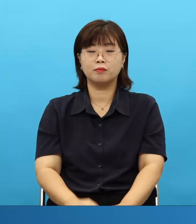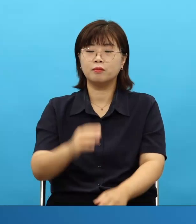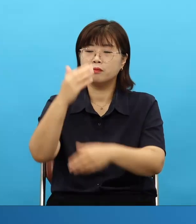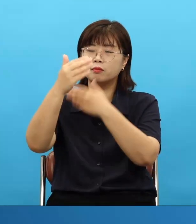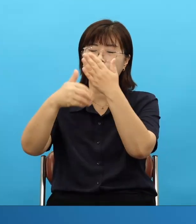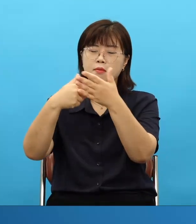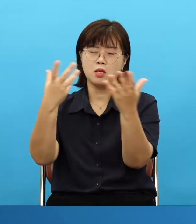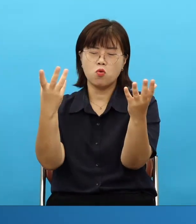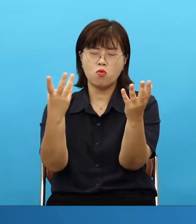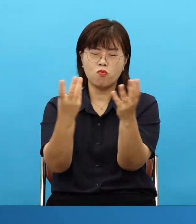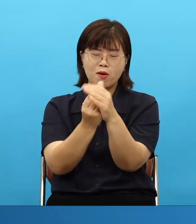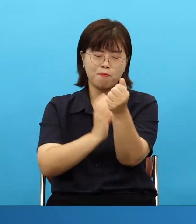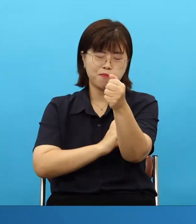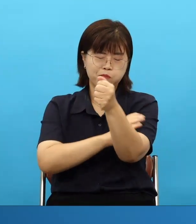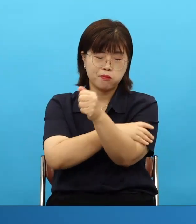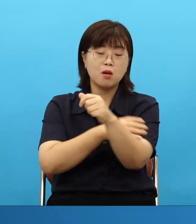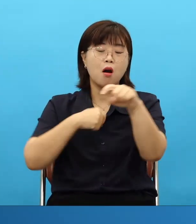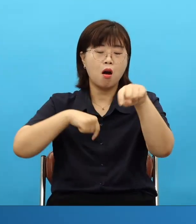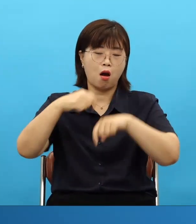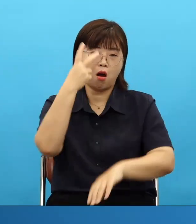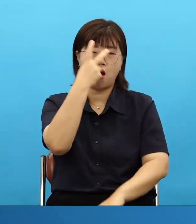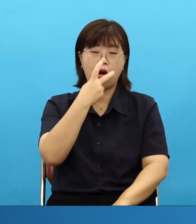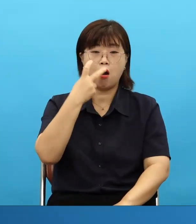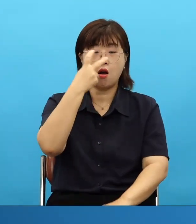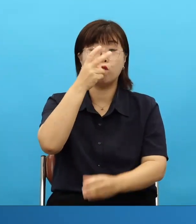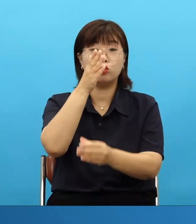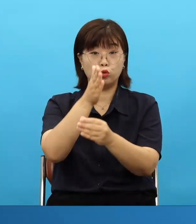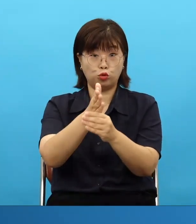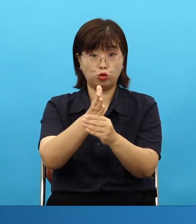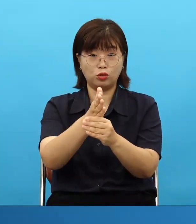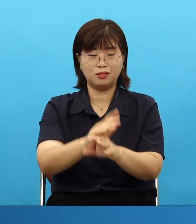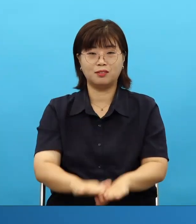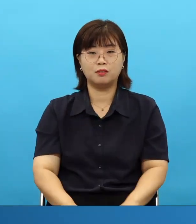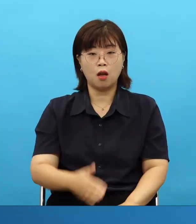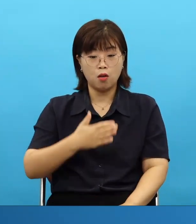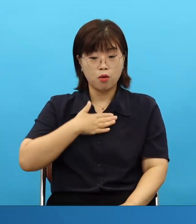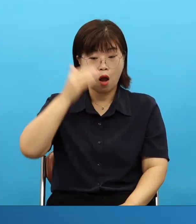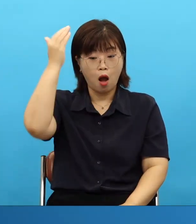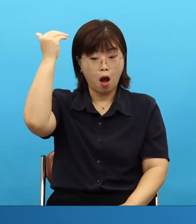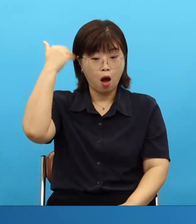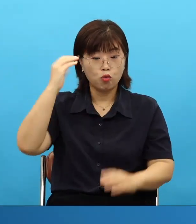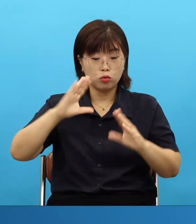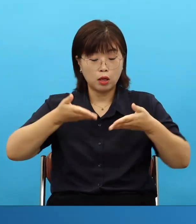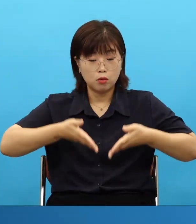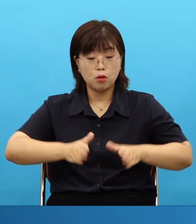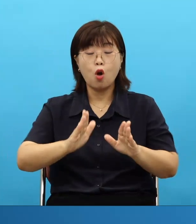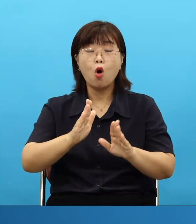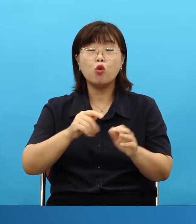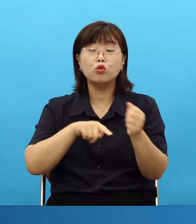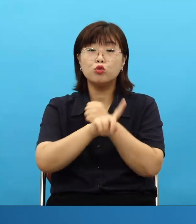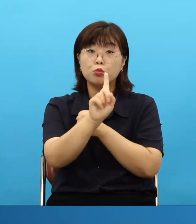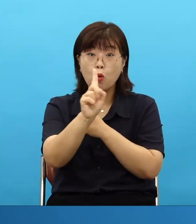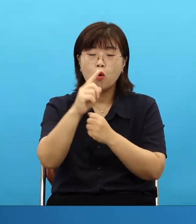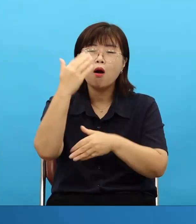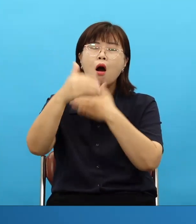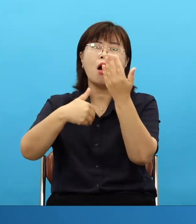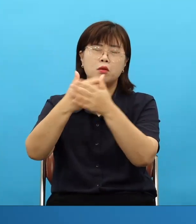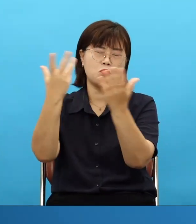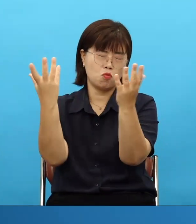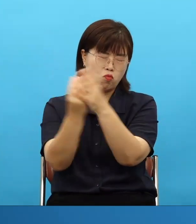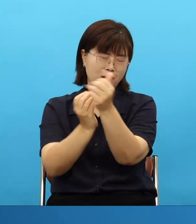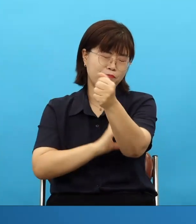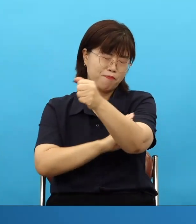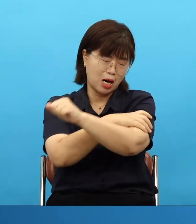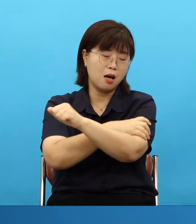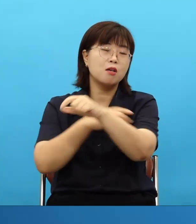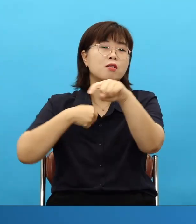하나님의 절대주권. God's absolute sovereignty. 왜 한국에 태어났냐? 하나님의 절대주권입니다. Why were you born in Korea? It's within